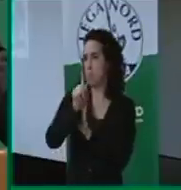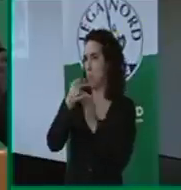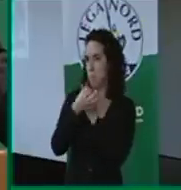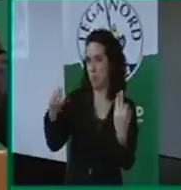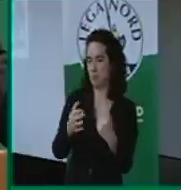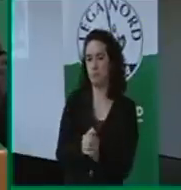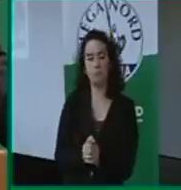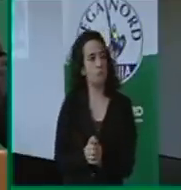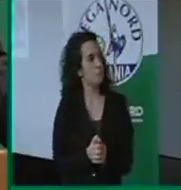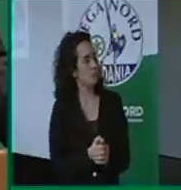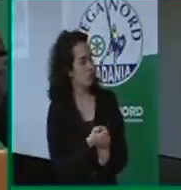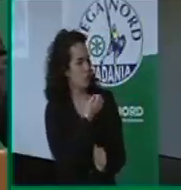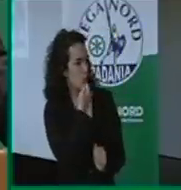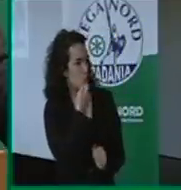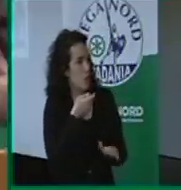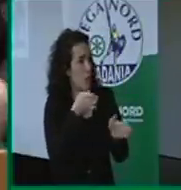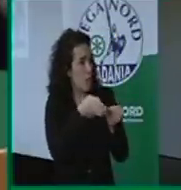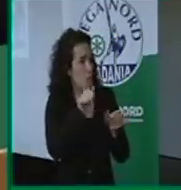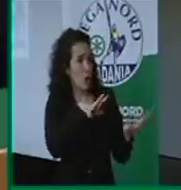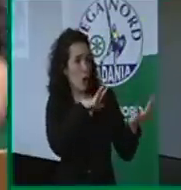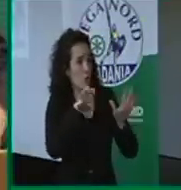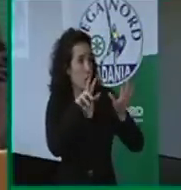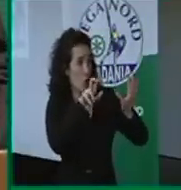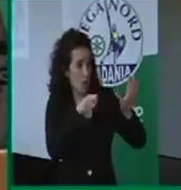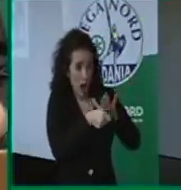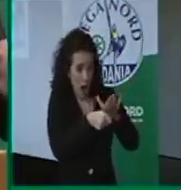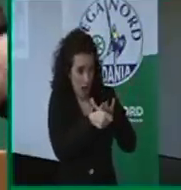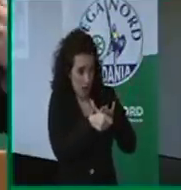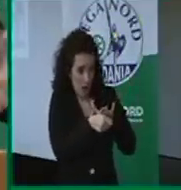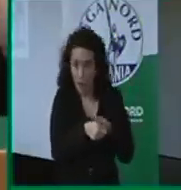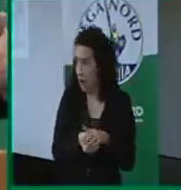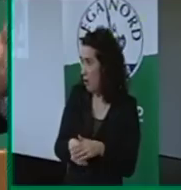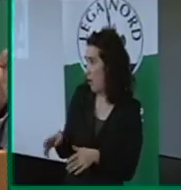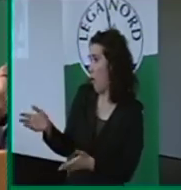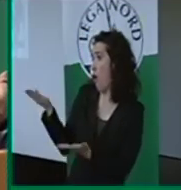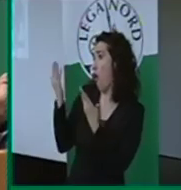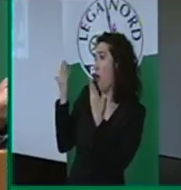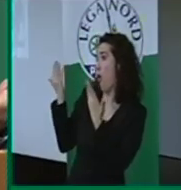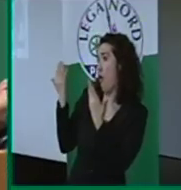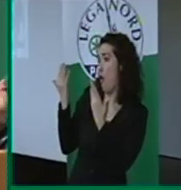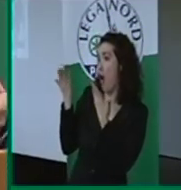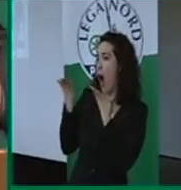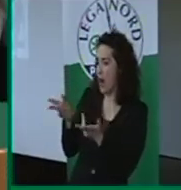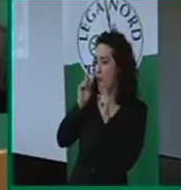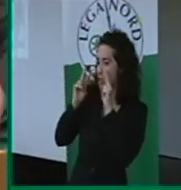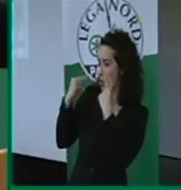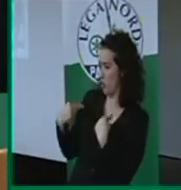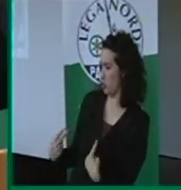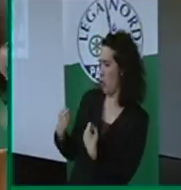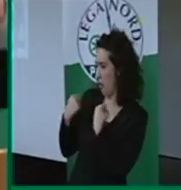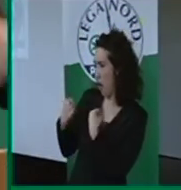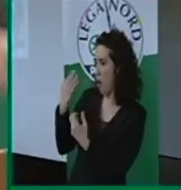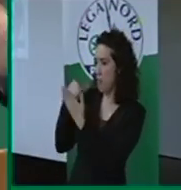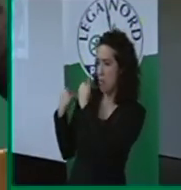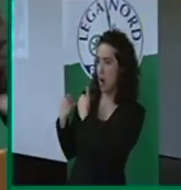E scusi Com'era la corruzione a quei tempi eh corruzione sapessi ma lì adesso sì che controllano non si può far niente All'epoca